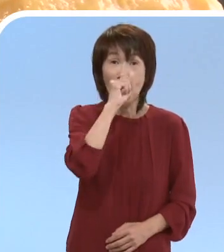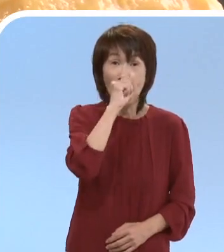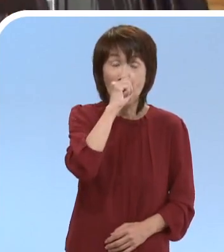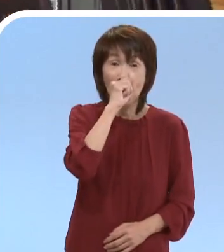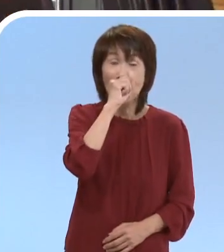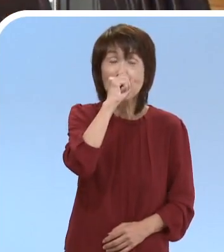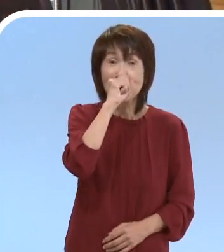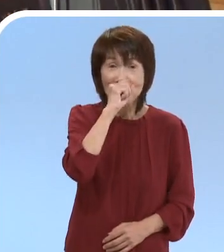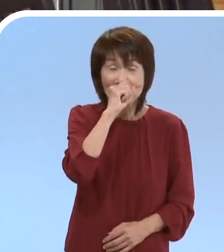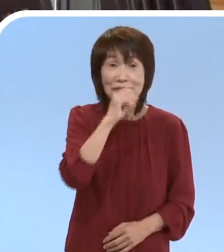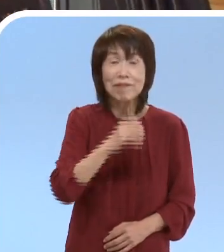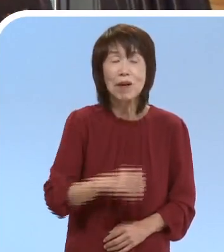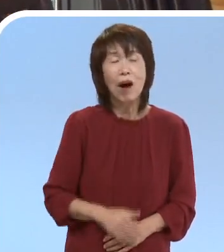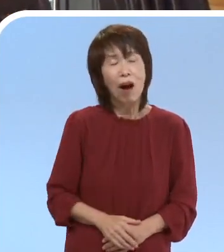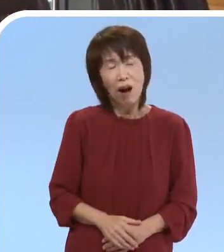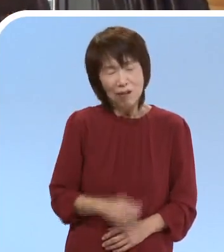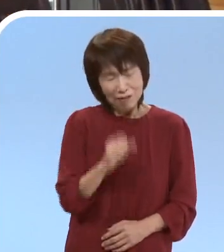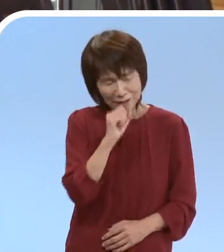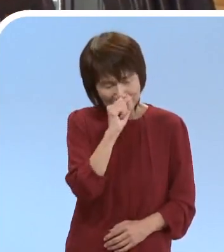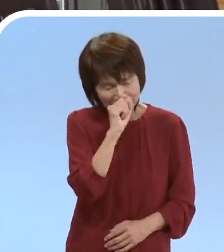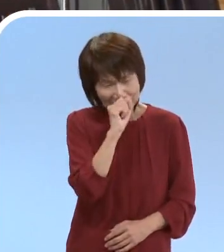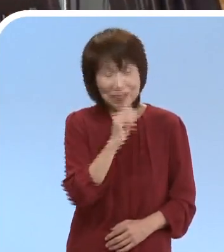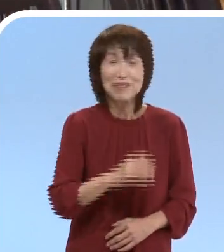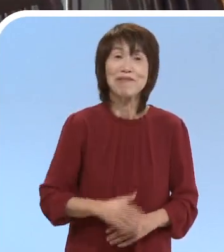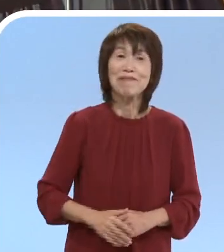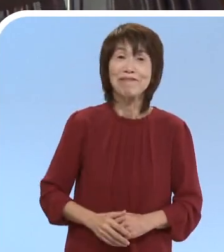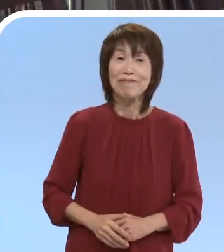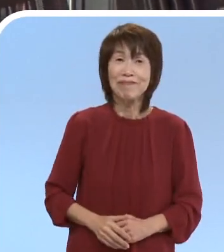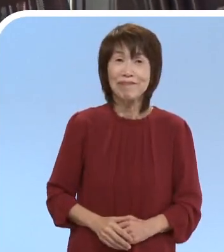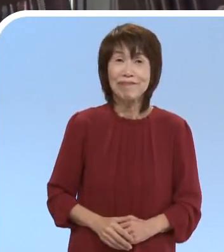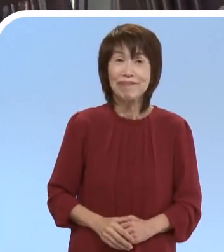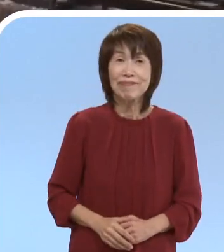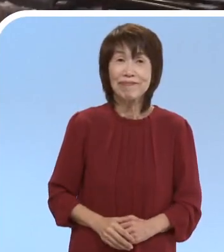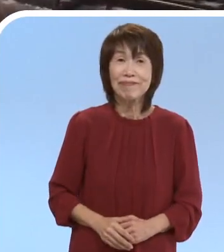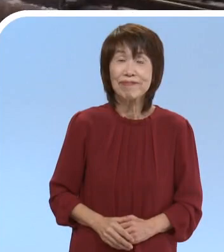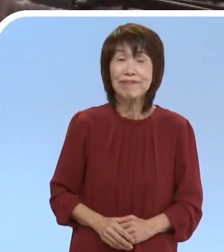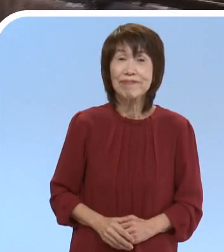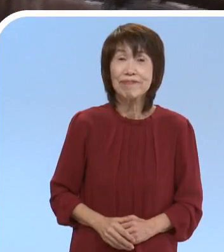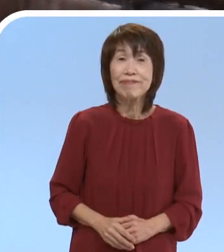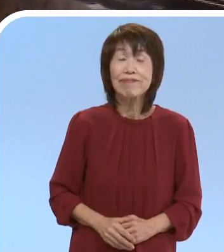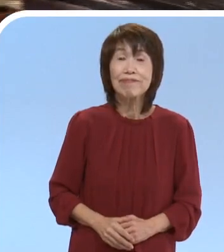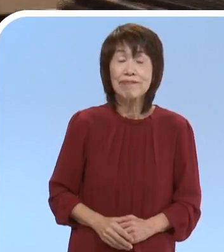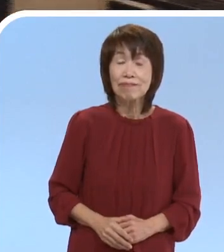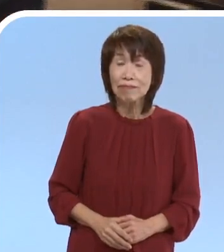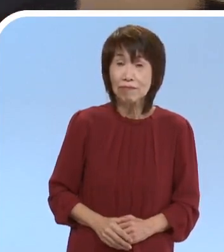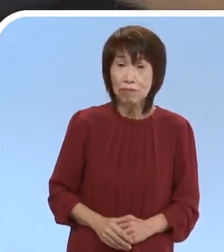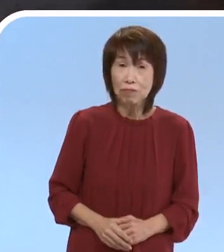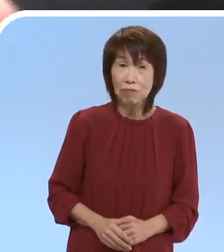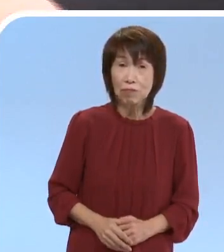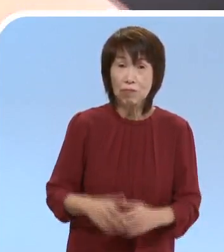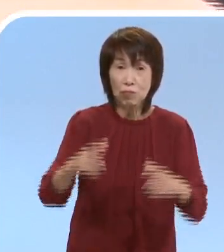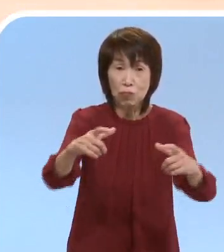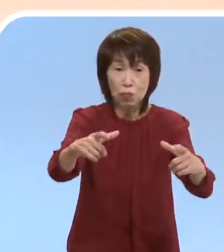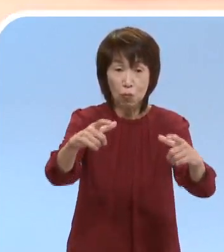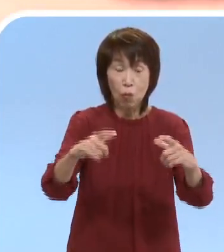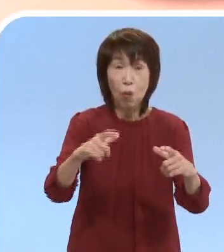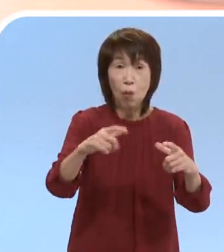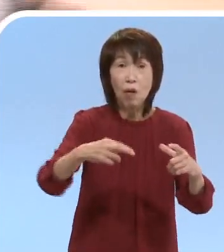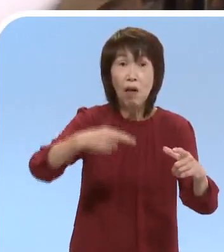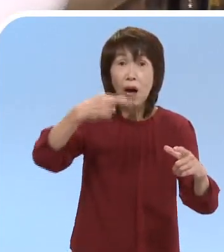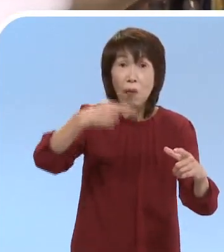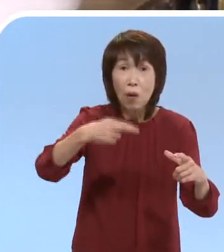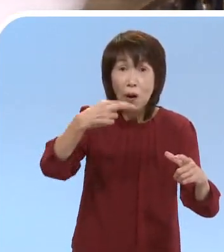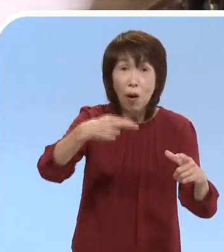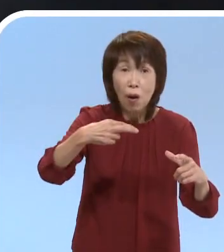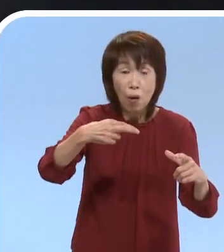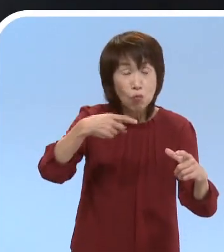し、 うん、 播州百日鶏のファンになる、本当になる。 うわー、なに ー、ラーメンに。 ラ